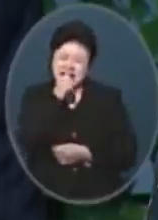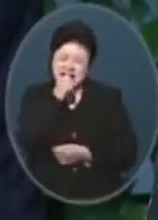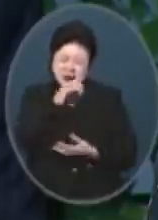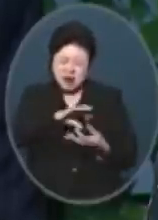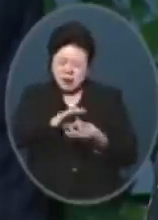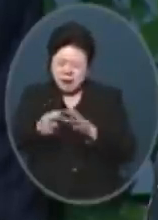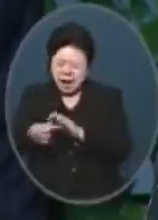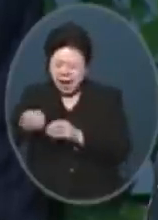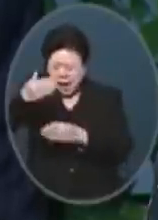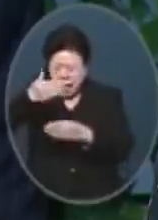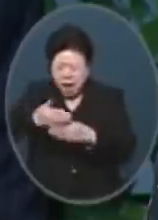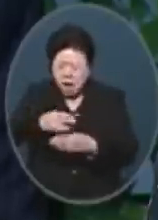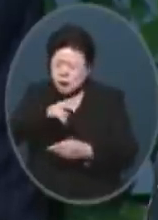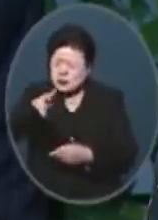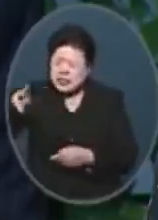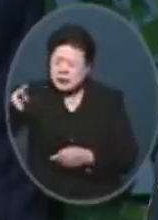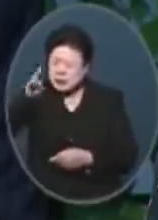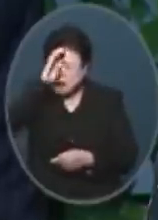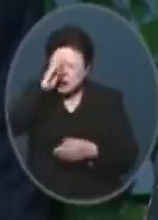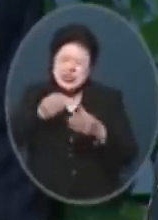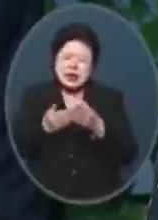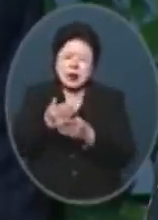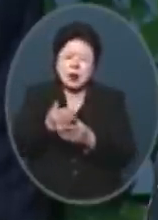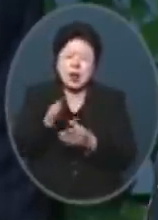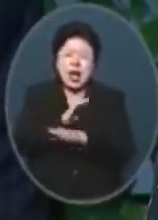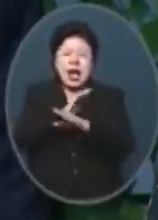그 전쟁의